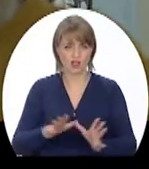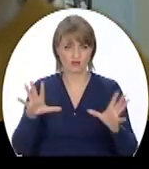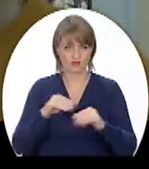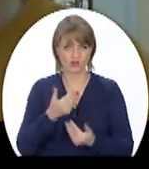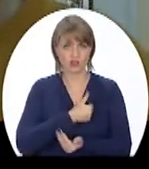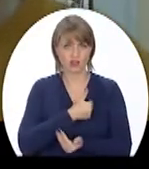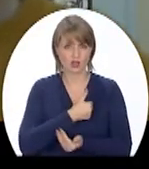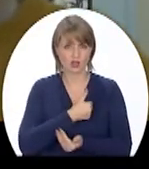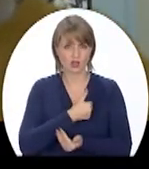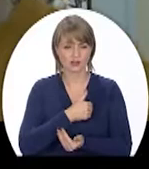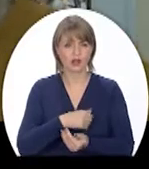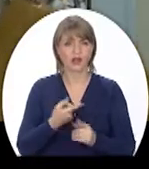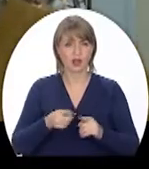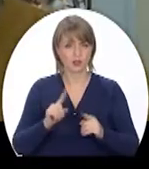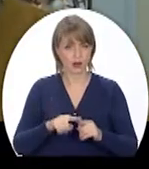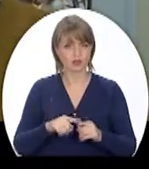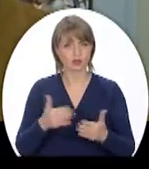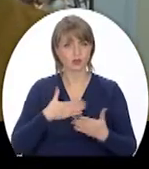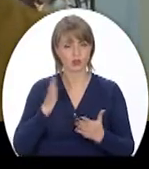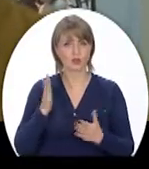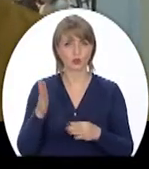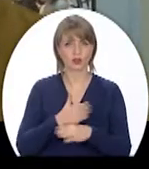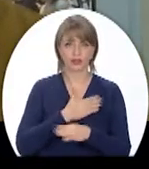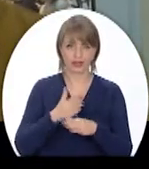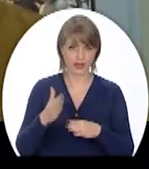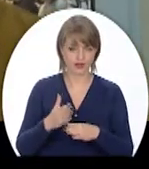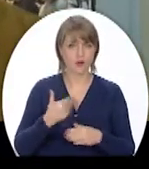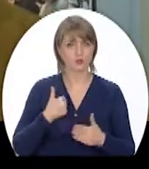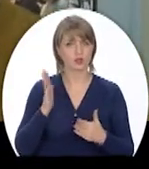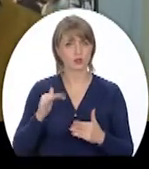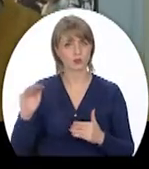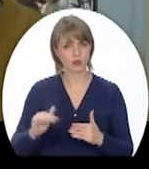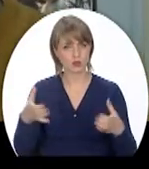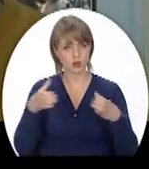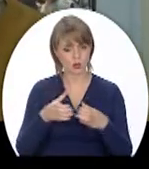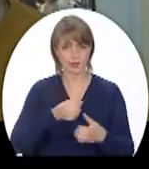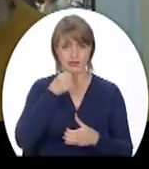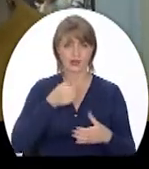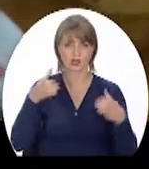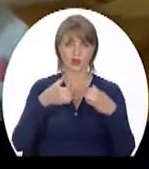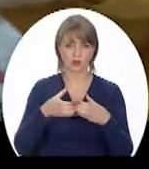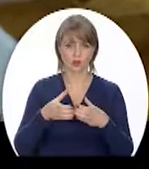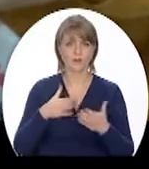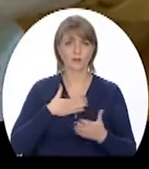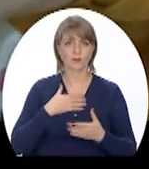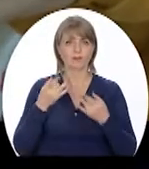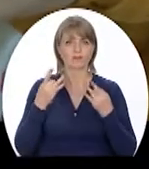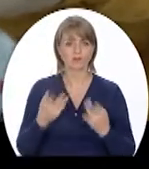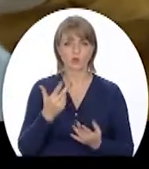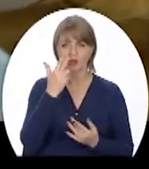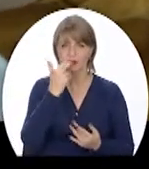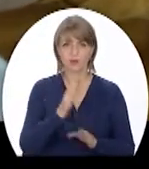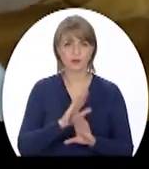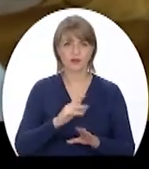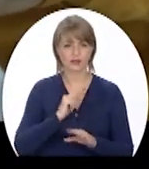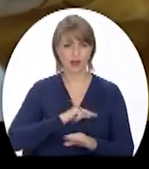вмещаем всех желающих. И поэтому у нас будет деление, у нас будет младшая группа, у нас будет старшая группа. У нас просто